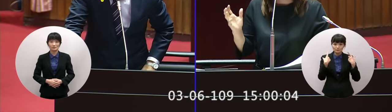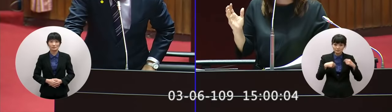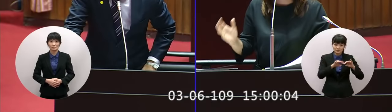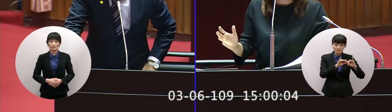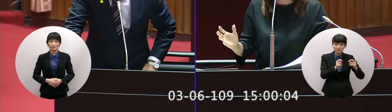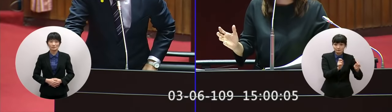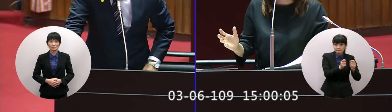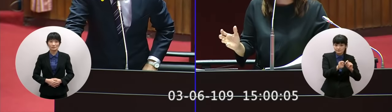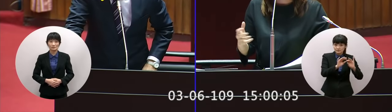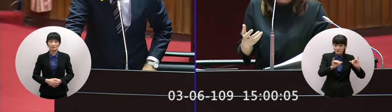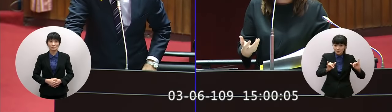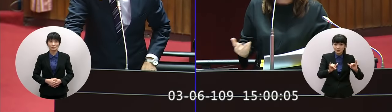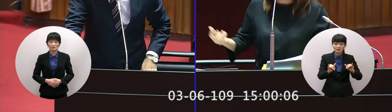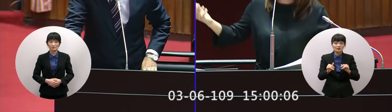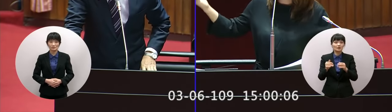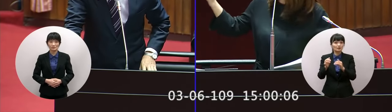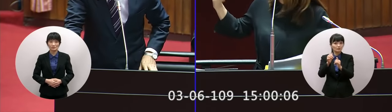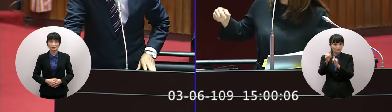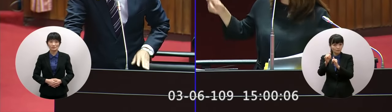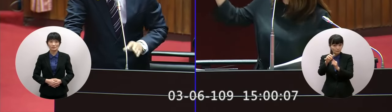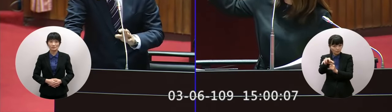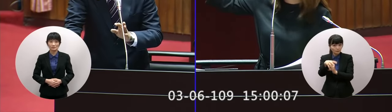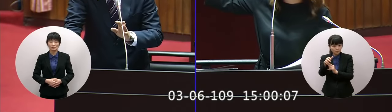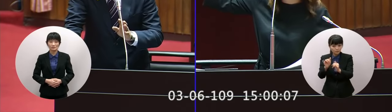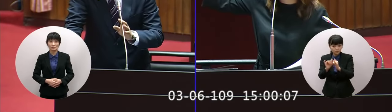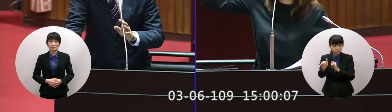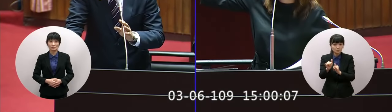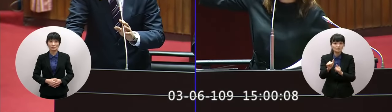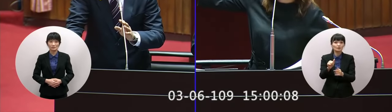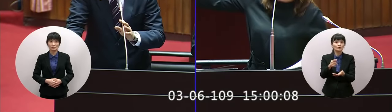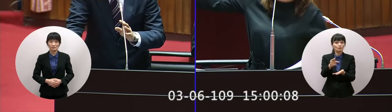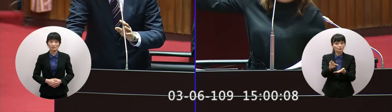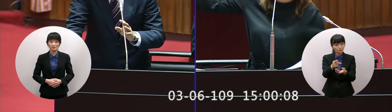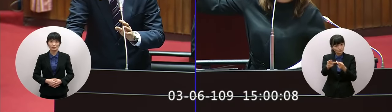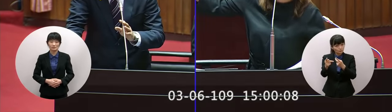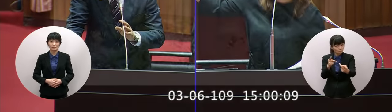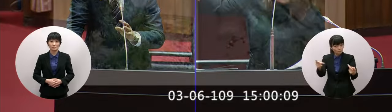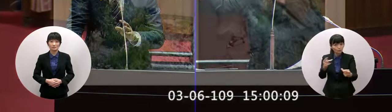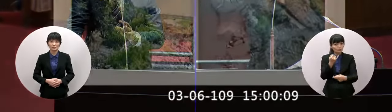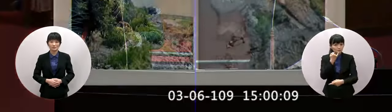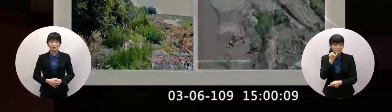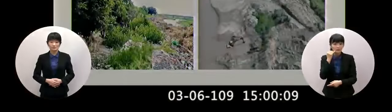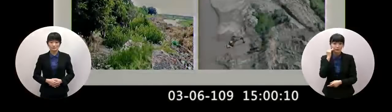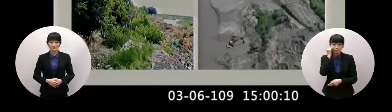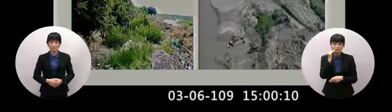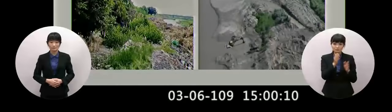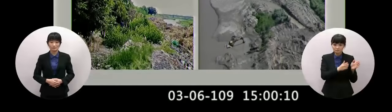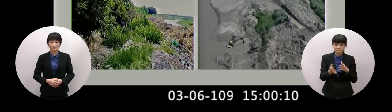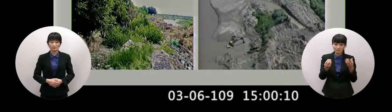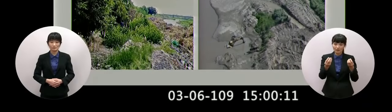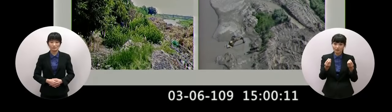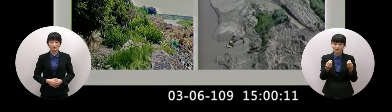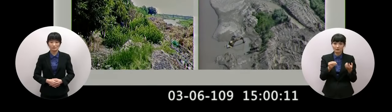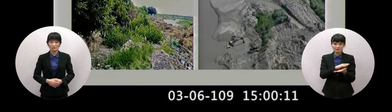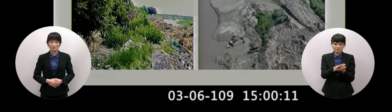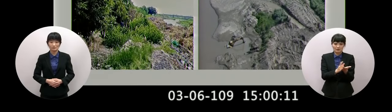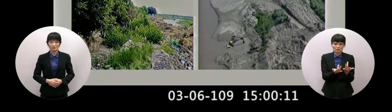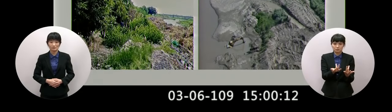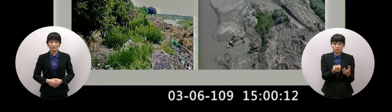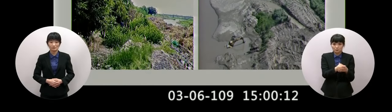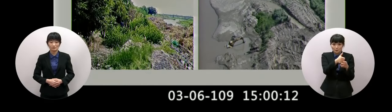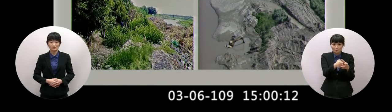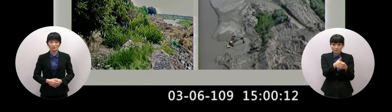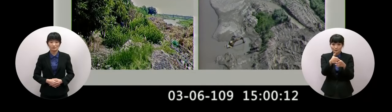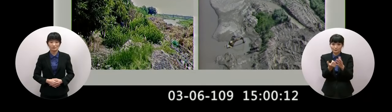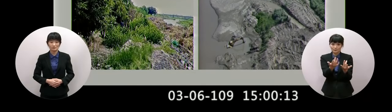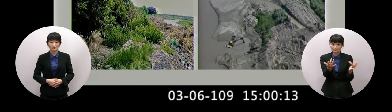可是后来没有出租以后，就变成像我们刚刚在图片上面，你没有整理就杂草丛生，结果人家土地在你旁